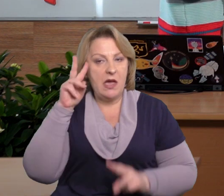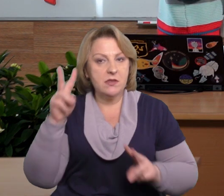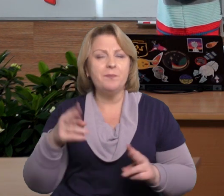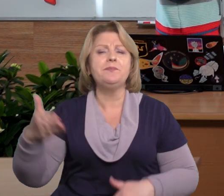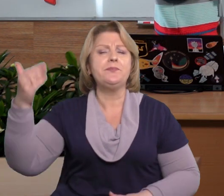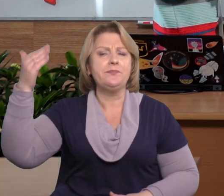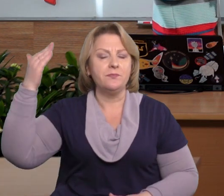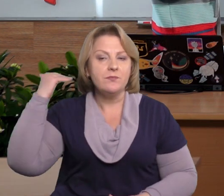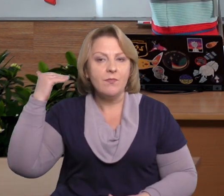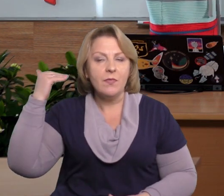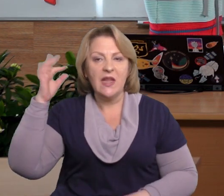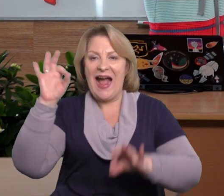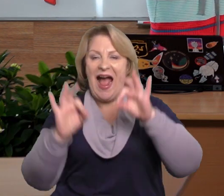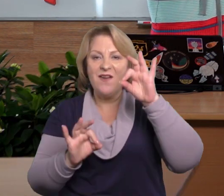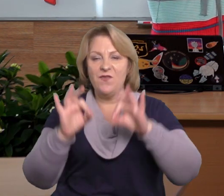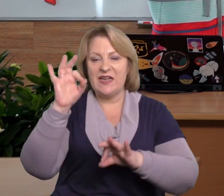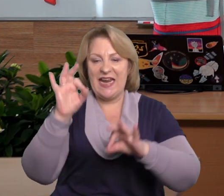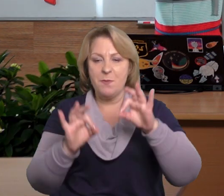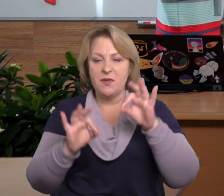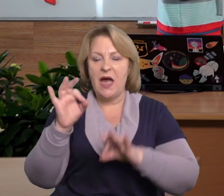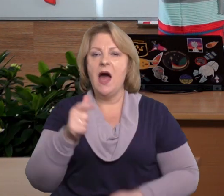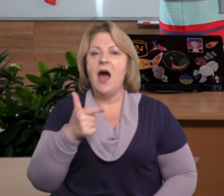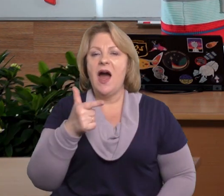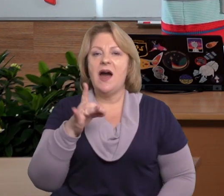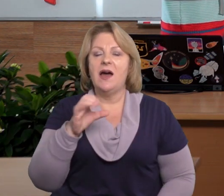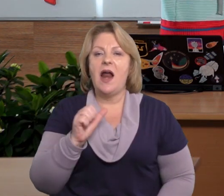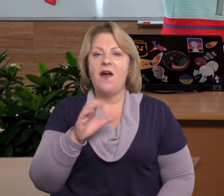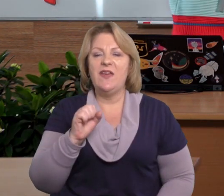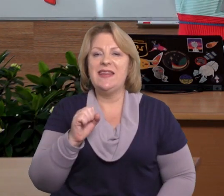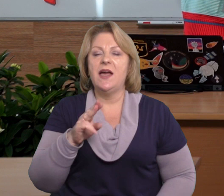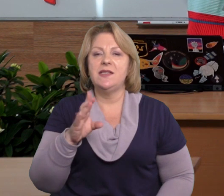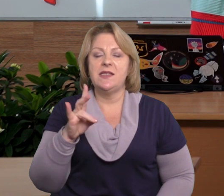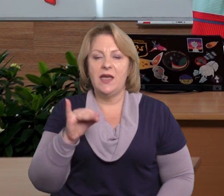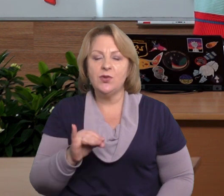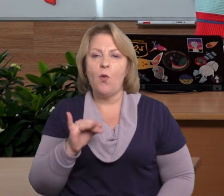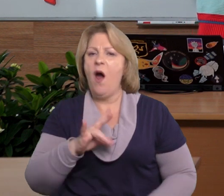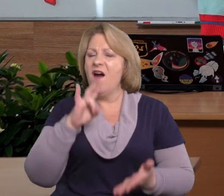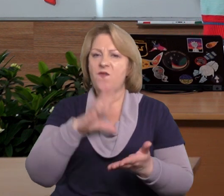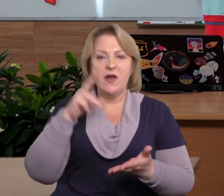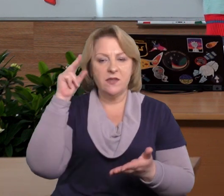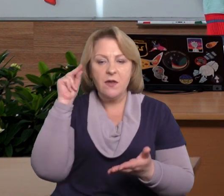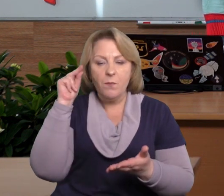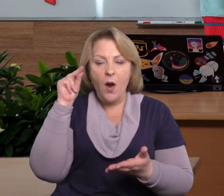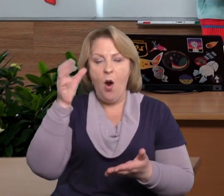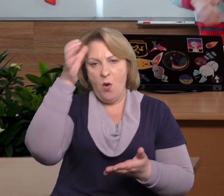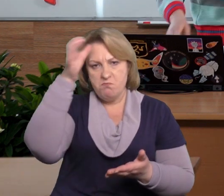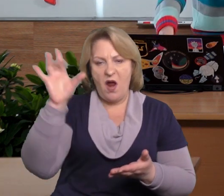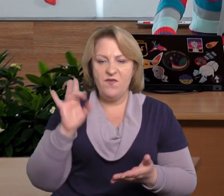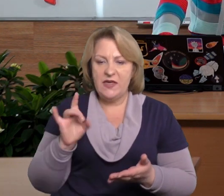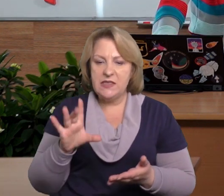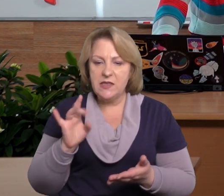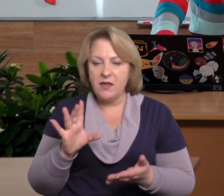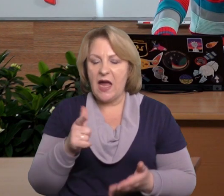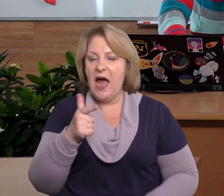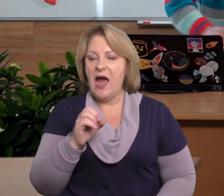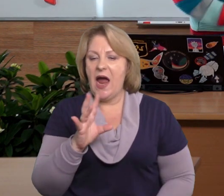Свого часу виміряти гравітаційну сталу вдалося британському фізику Генрі Кавендішу. І